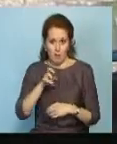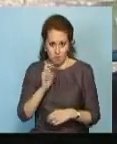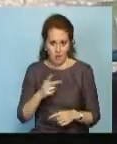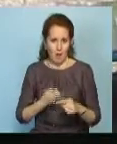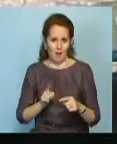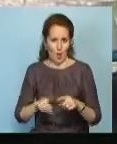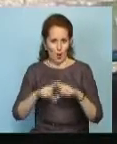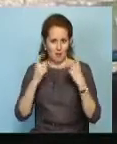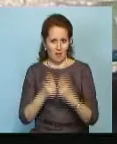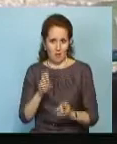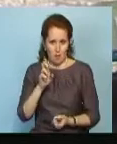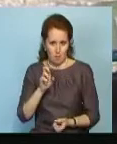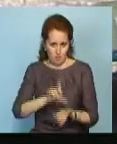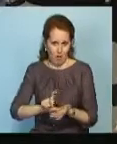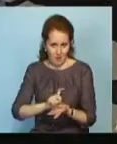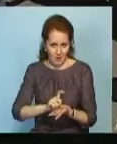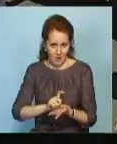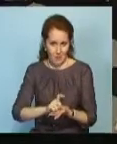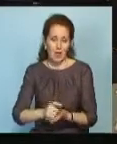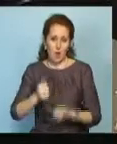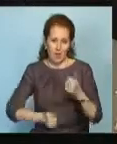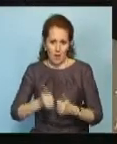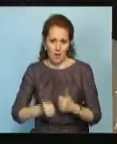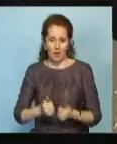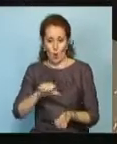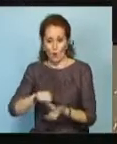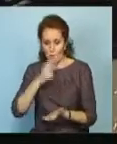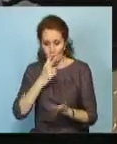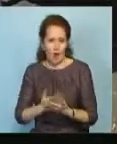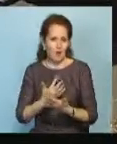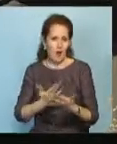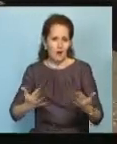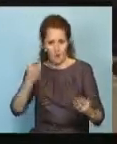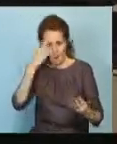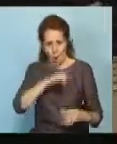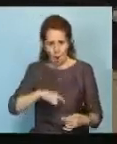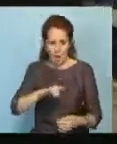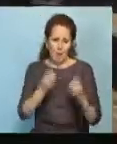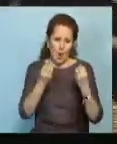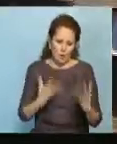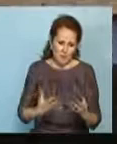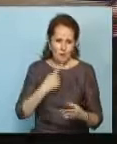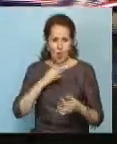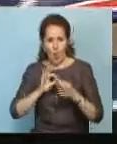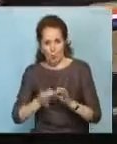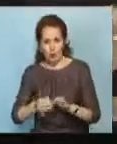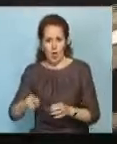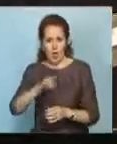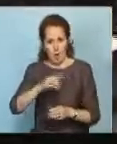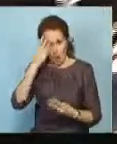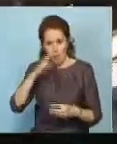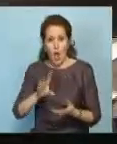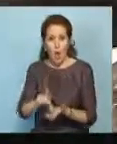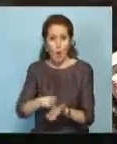На соревновании участники представили самые разные кордовые модели – простейшие, пилотажные и самые сложные модели копии. Очень